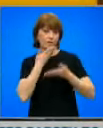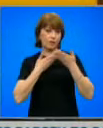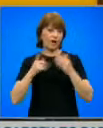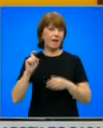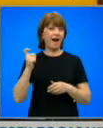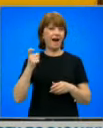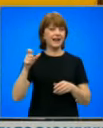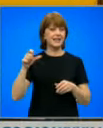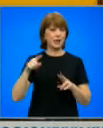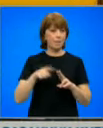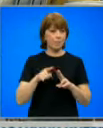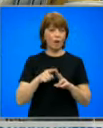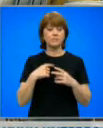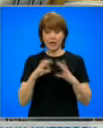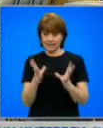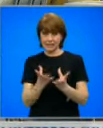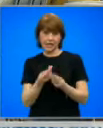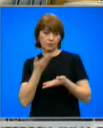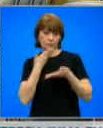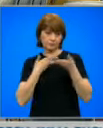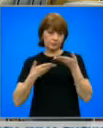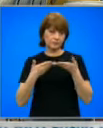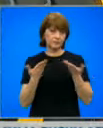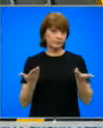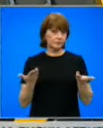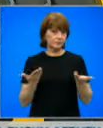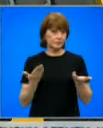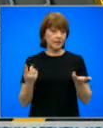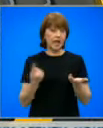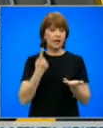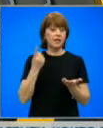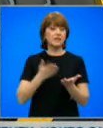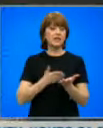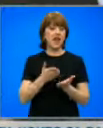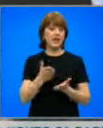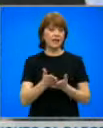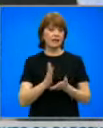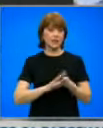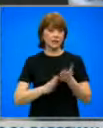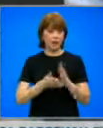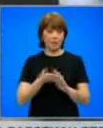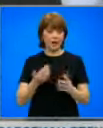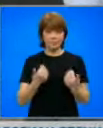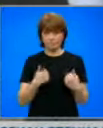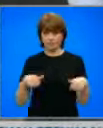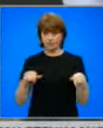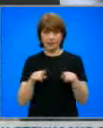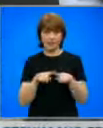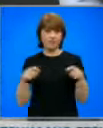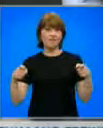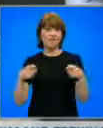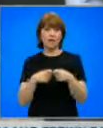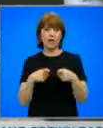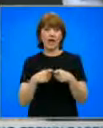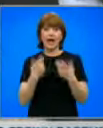да преговаряме заедно. Общо купувача е единственият начин да се справим с Газпром. Ние сме във война в момента. Истината е, че както